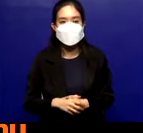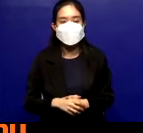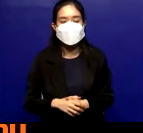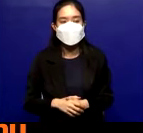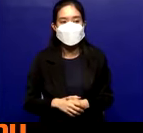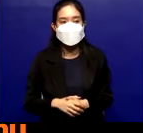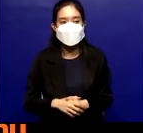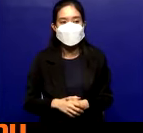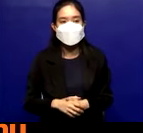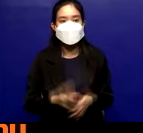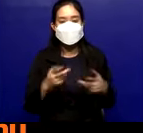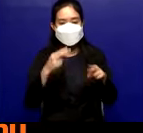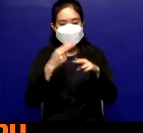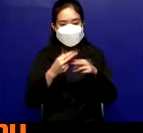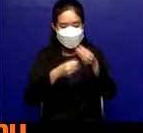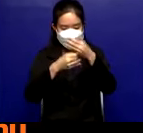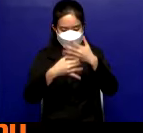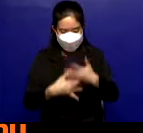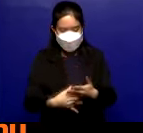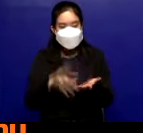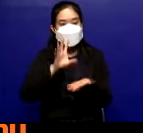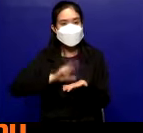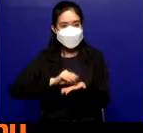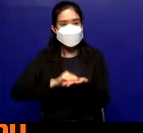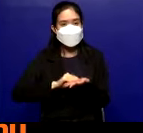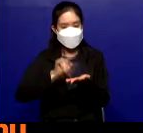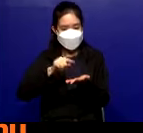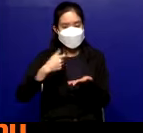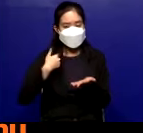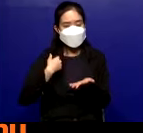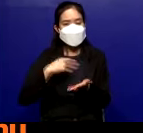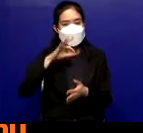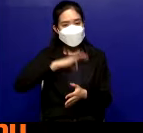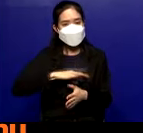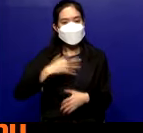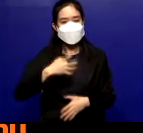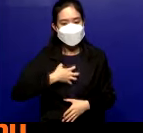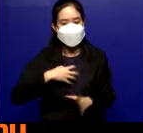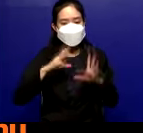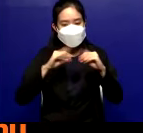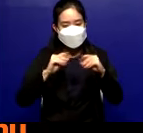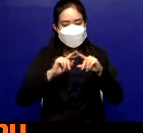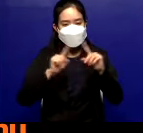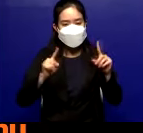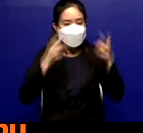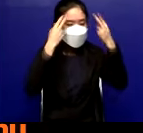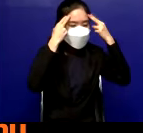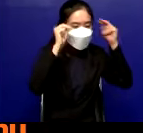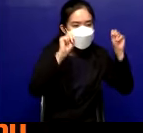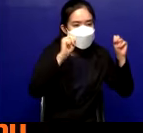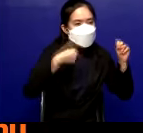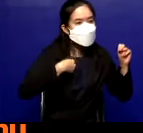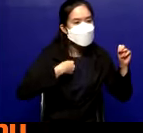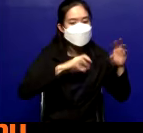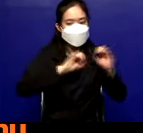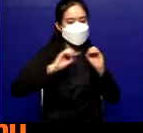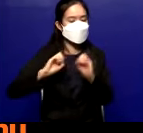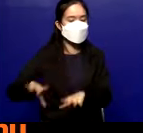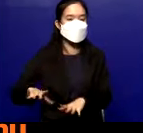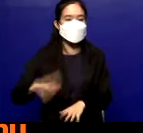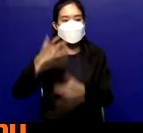13,364 รายชื่อแต่ก็ยังถูกท่านนายกปัดตกไปโดยไม่แยแสเรื่องนี้เป็นเรื่องตลกที่ขำไม่ออกจริ